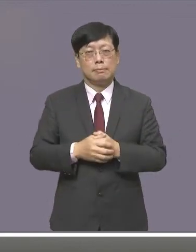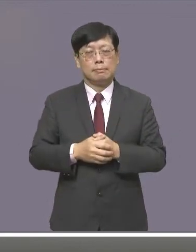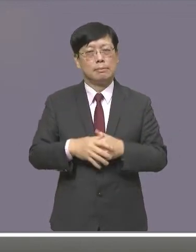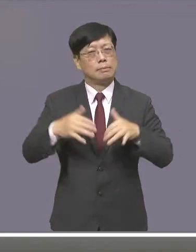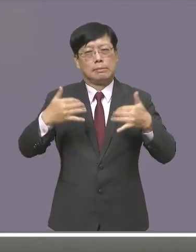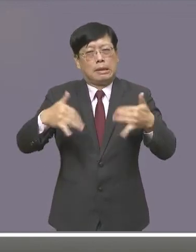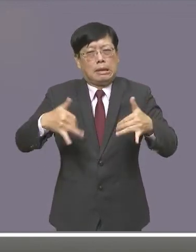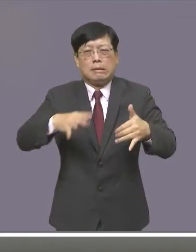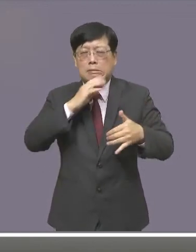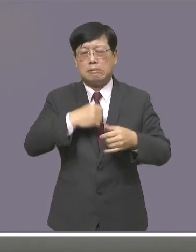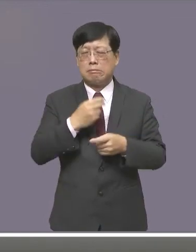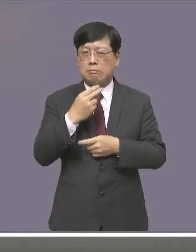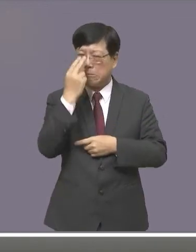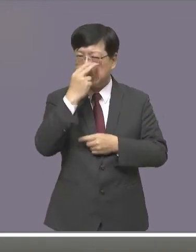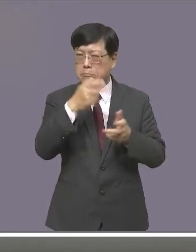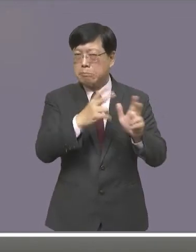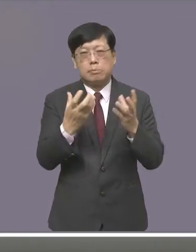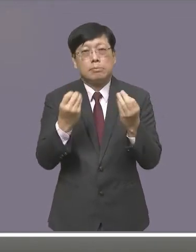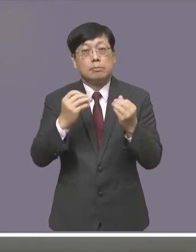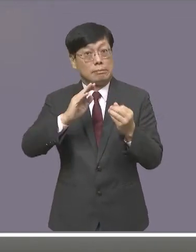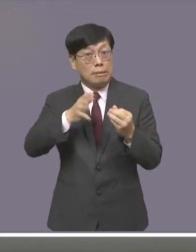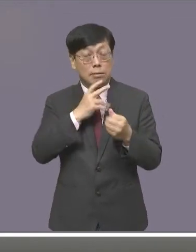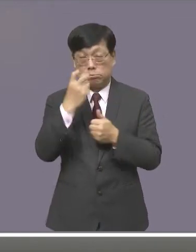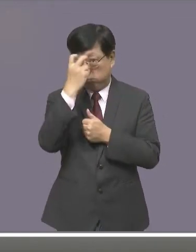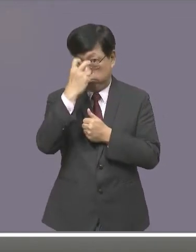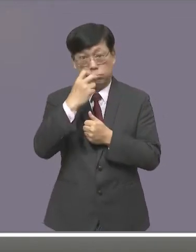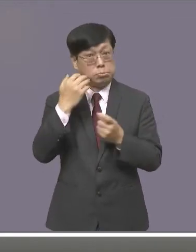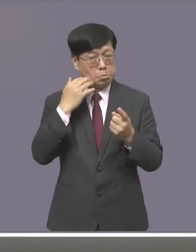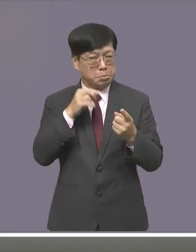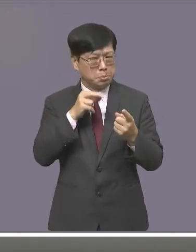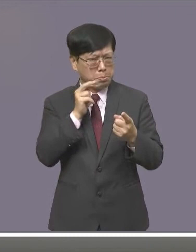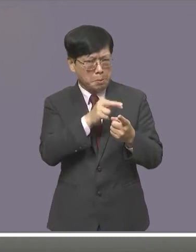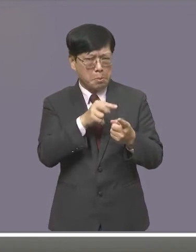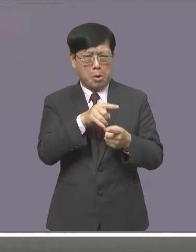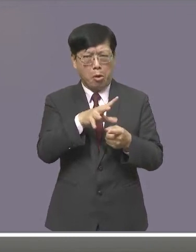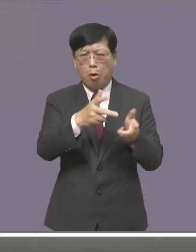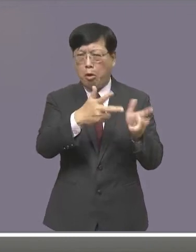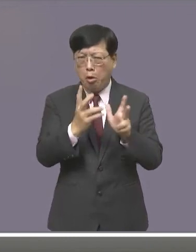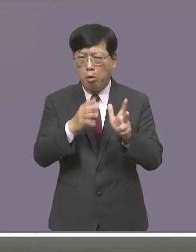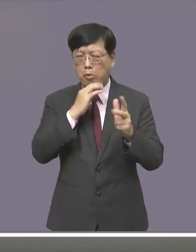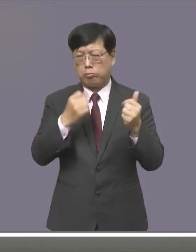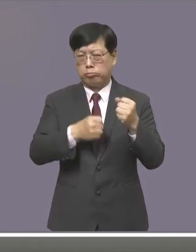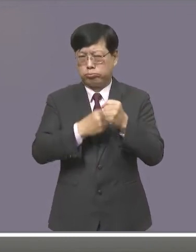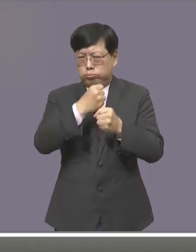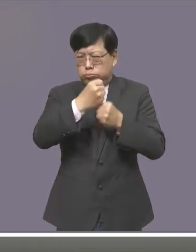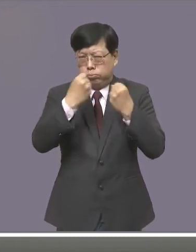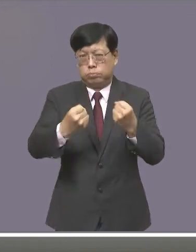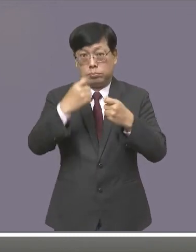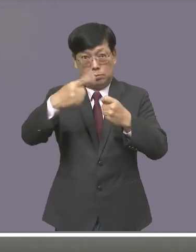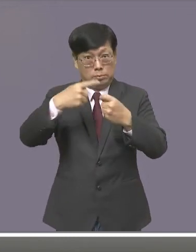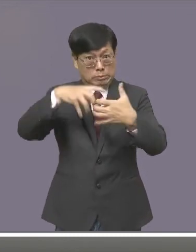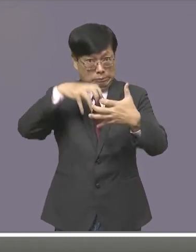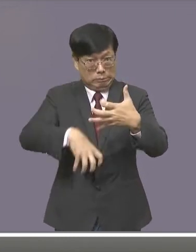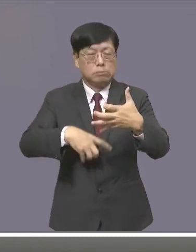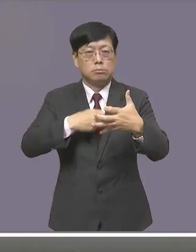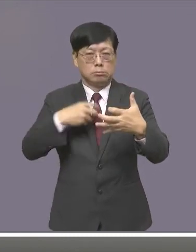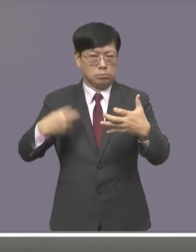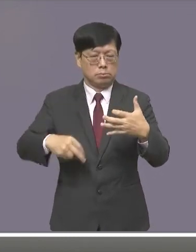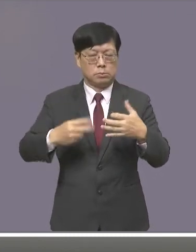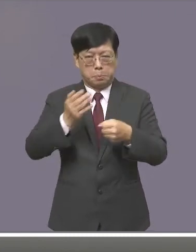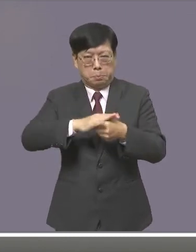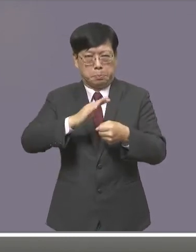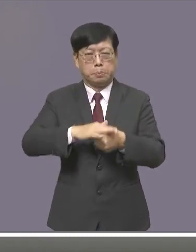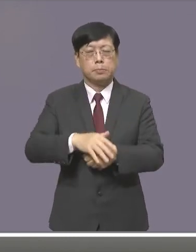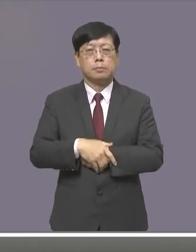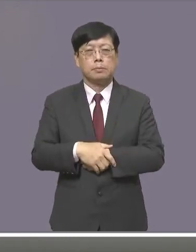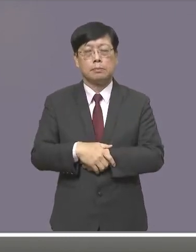没有这个围桥，不过相关的一个检测出来，有一些的这个桥梁的构件需要在一年内来这个做修复，所